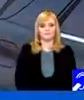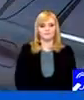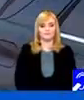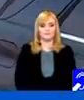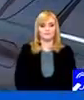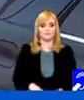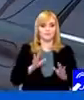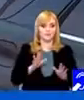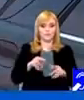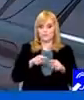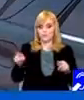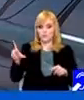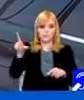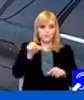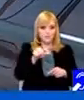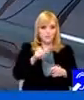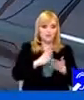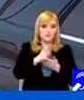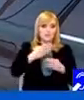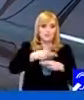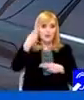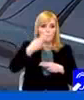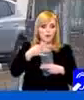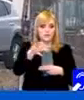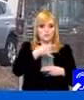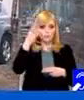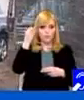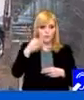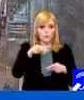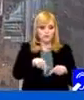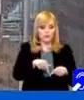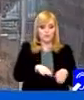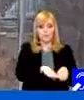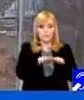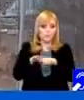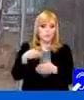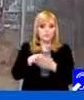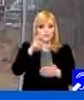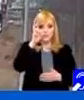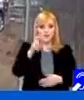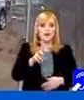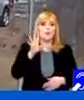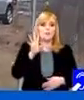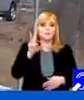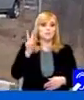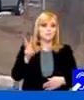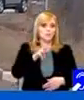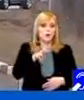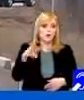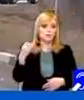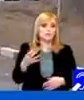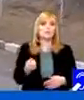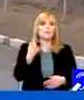În numai o săptămână, Serviciul Vamal al Republicii Moldova a încasat și vărsat la bugetul de stat peste 430 de milioane de lei. De